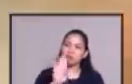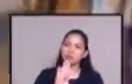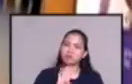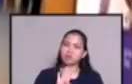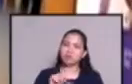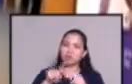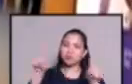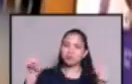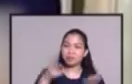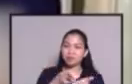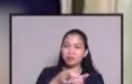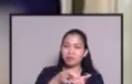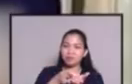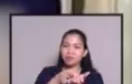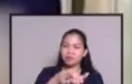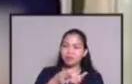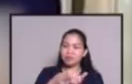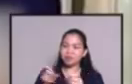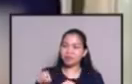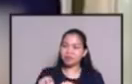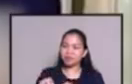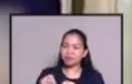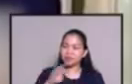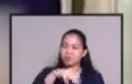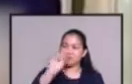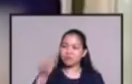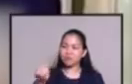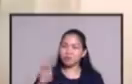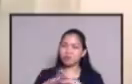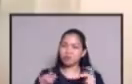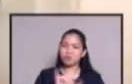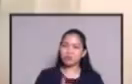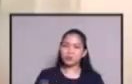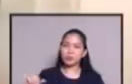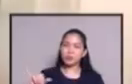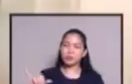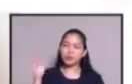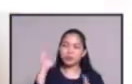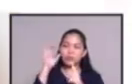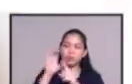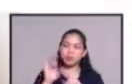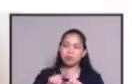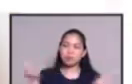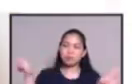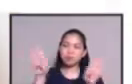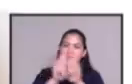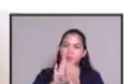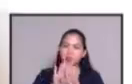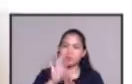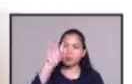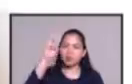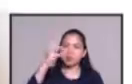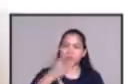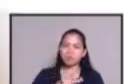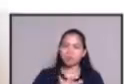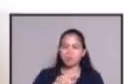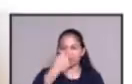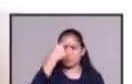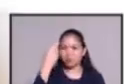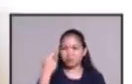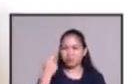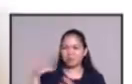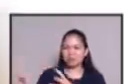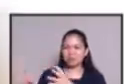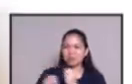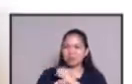pero may Honesty Store din sa loob ng Manila Police District na may parehong konsepto. Pero nagsara rin after 6 months dahil natangayan